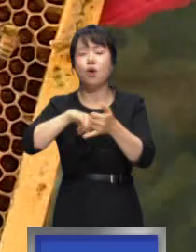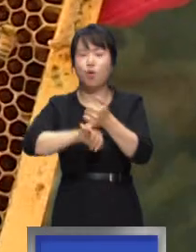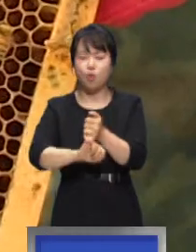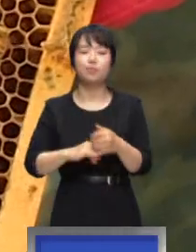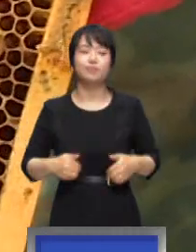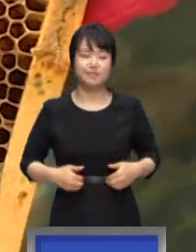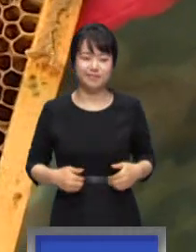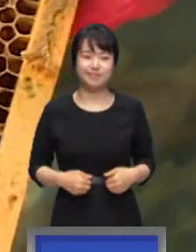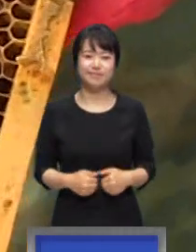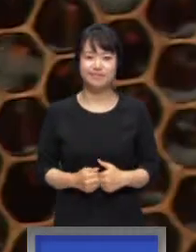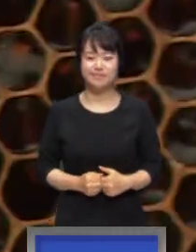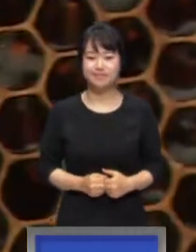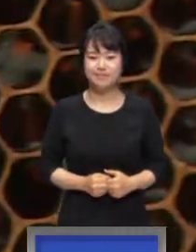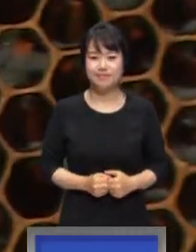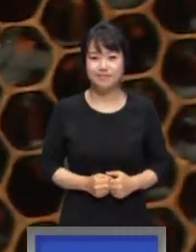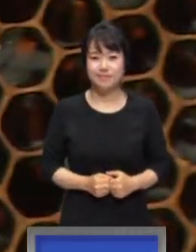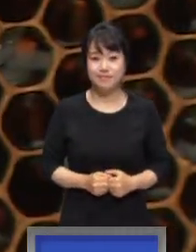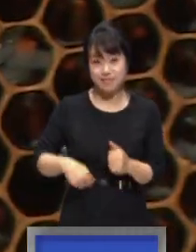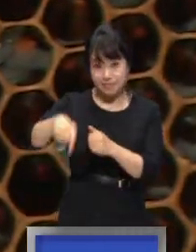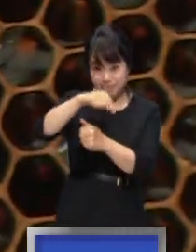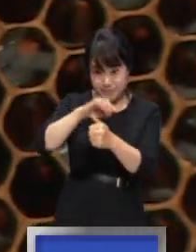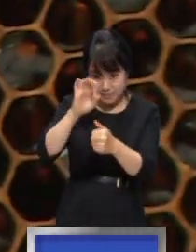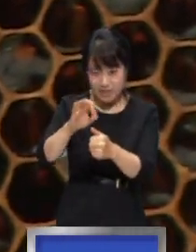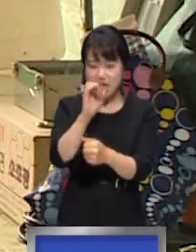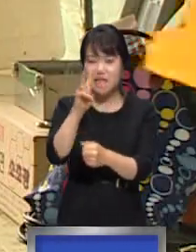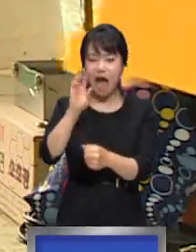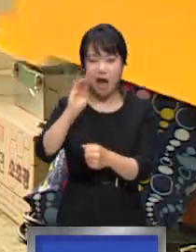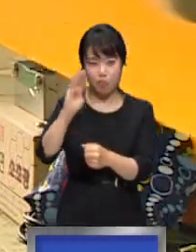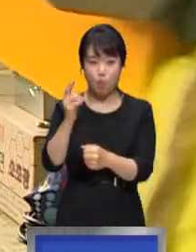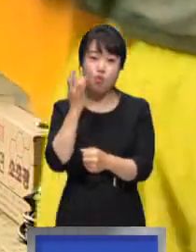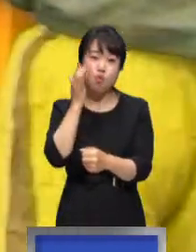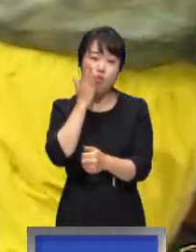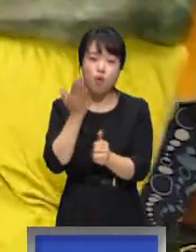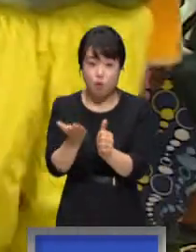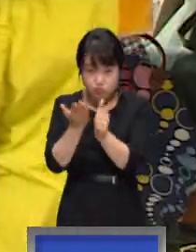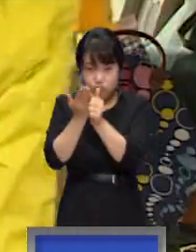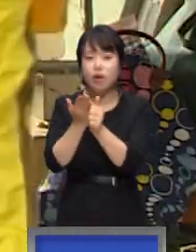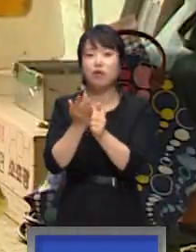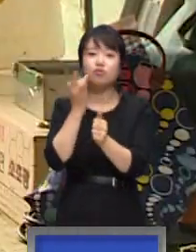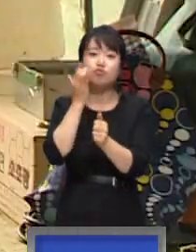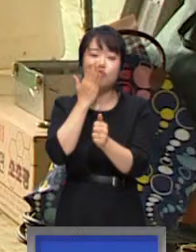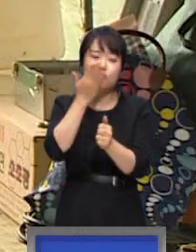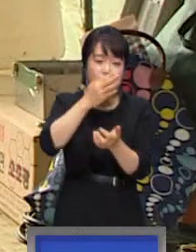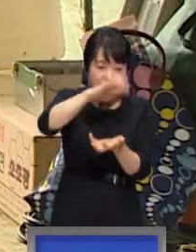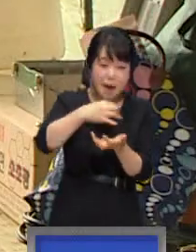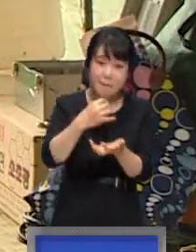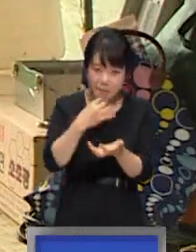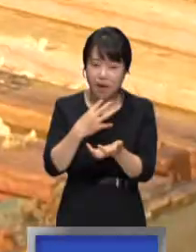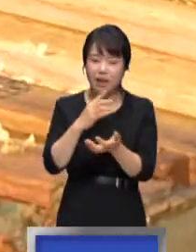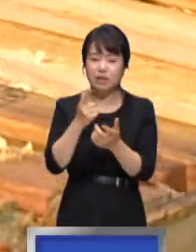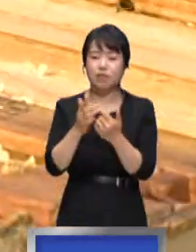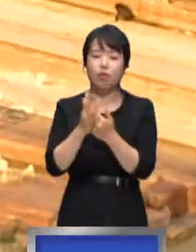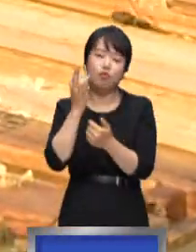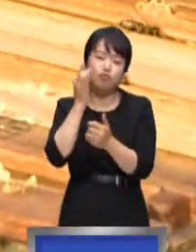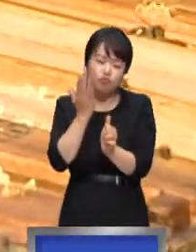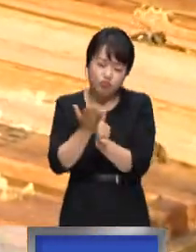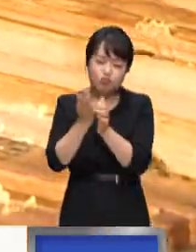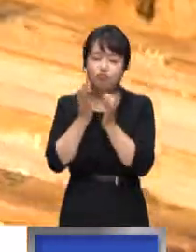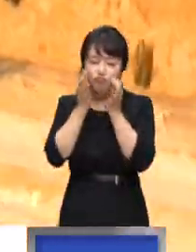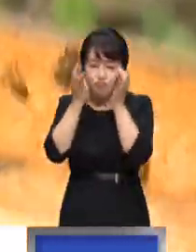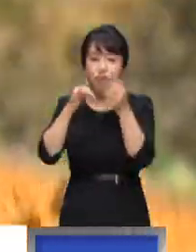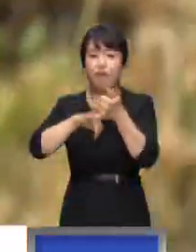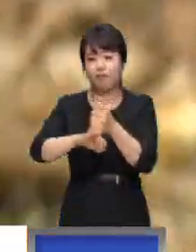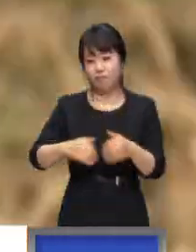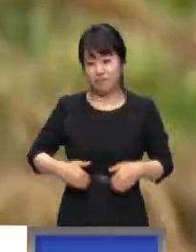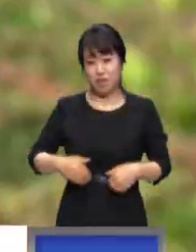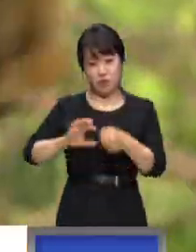될 존재로 평가됩니다. 그런 의미에서 양봉산업은 꿀을 채취해내는 산업 이상의 가치를 지닙니다. 지속 가능한 지구를